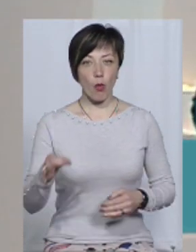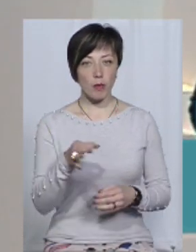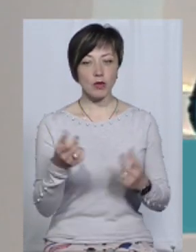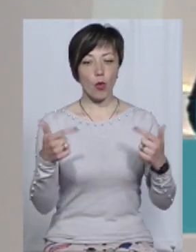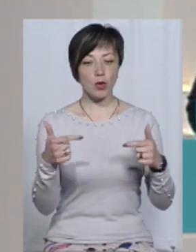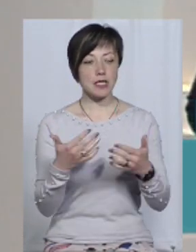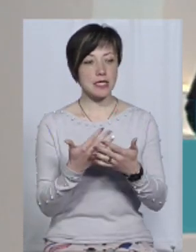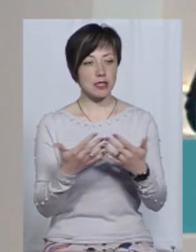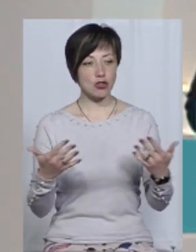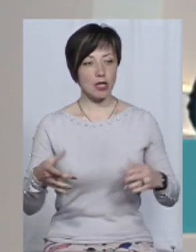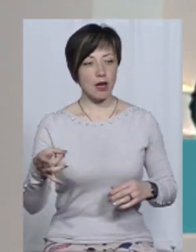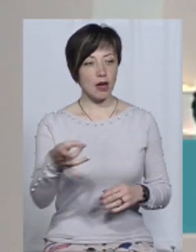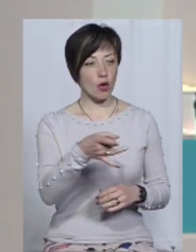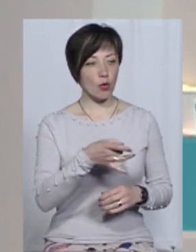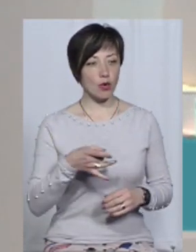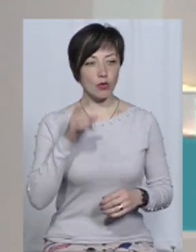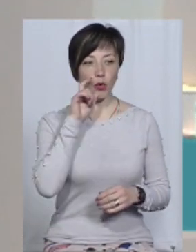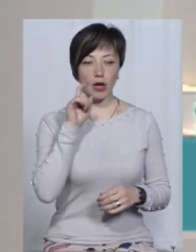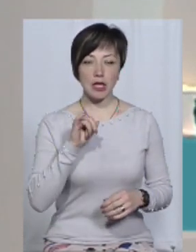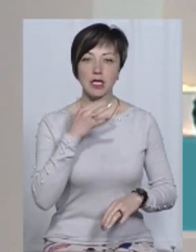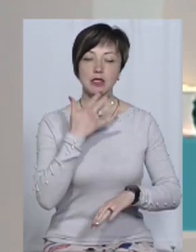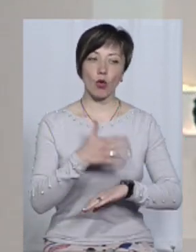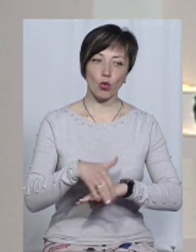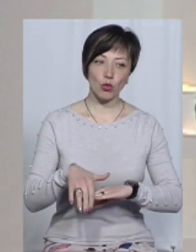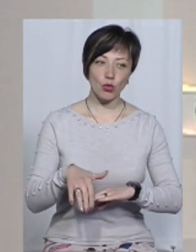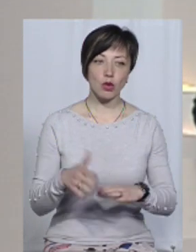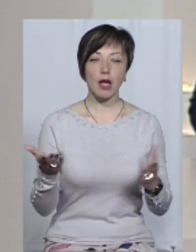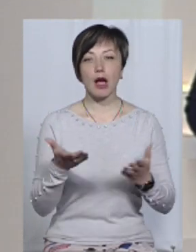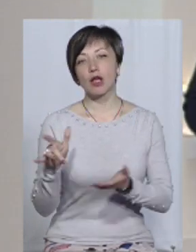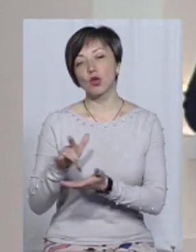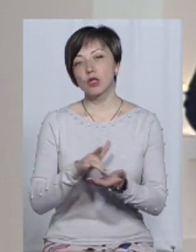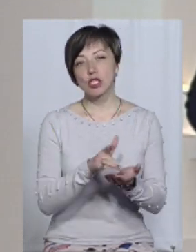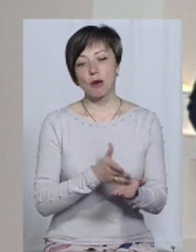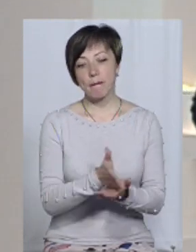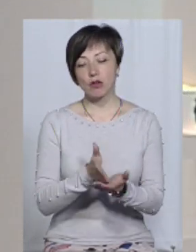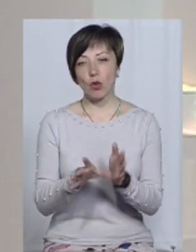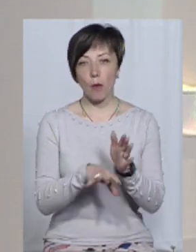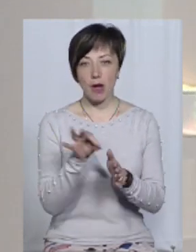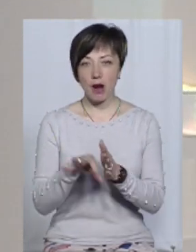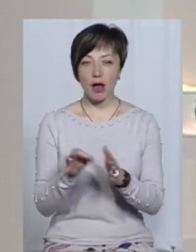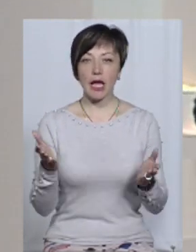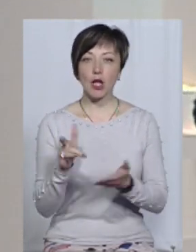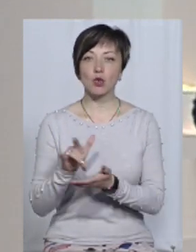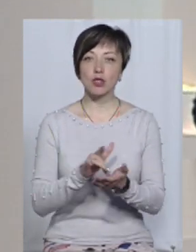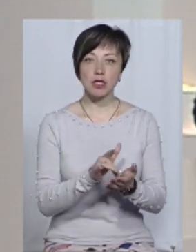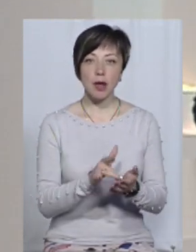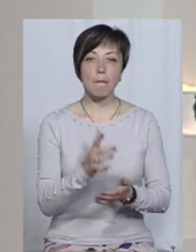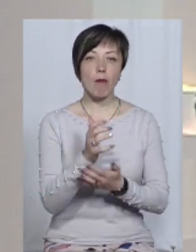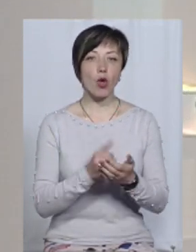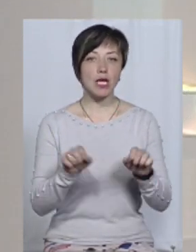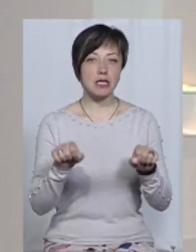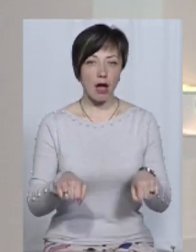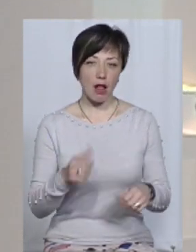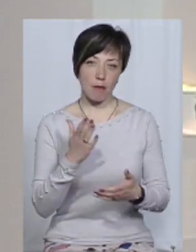гості з інших регіонів України і за кордону? Які туристичні маршрути вони обирають і який туристичний